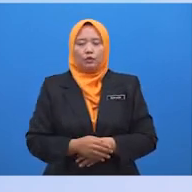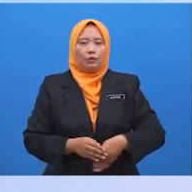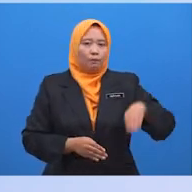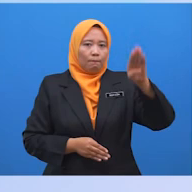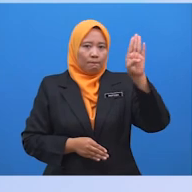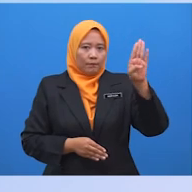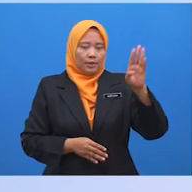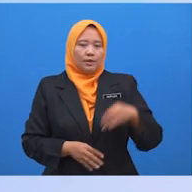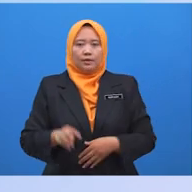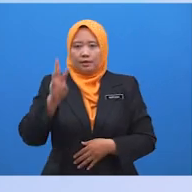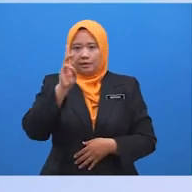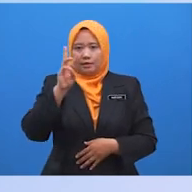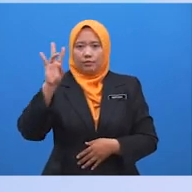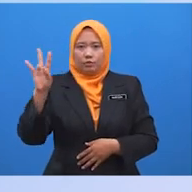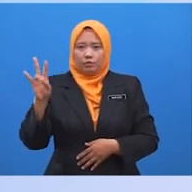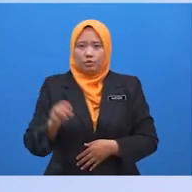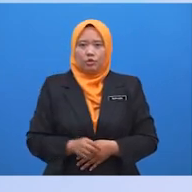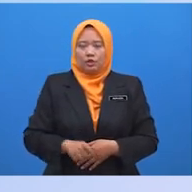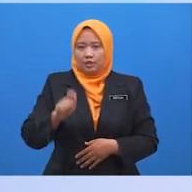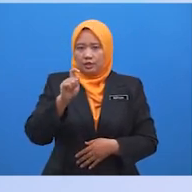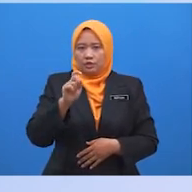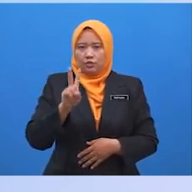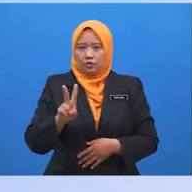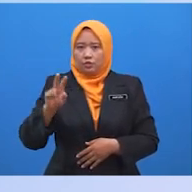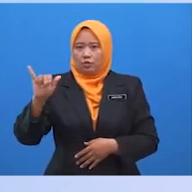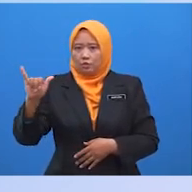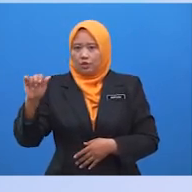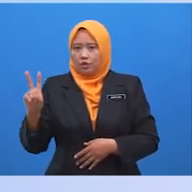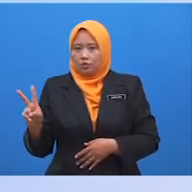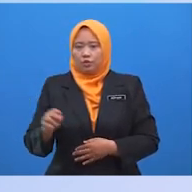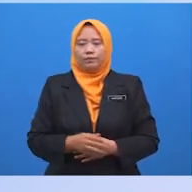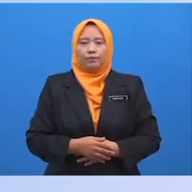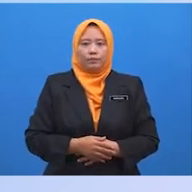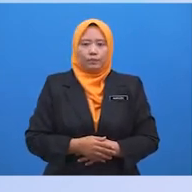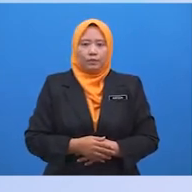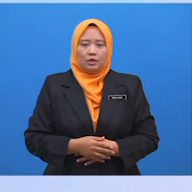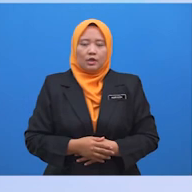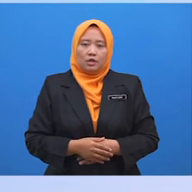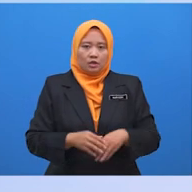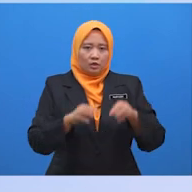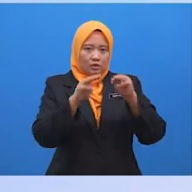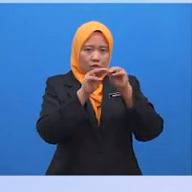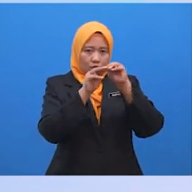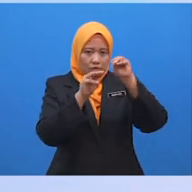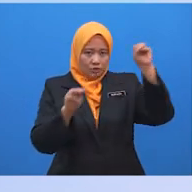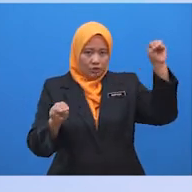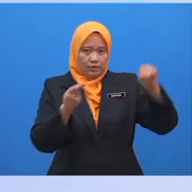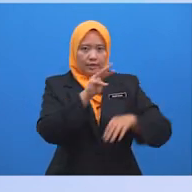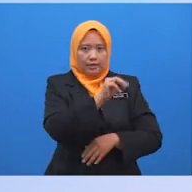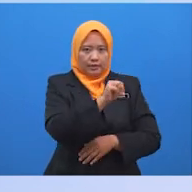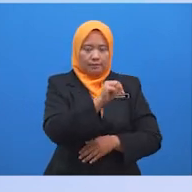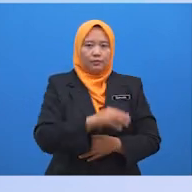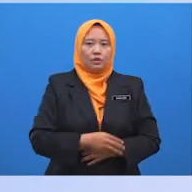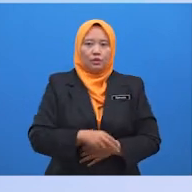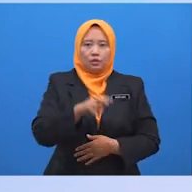6, 7. Dengan menggunakan rumus kecerunan M yang sama, iaitu Y2 tolak